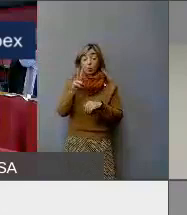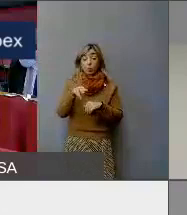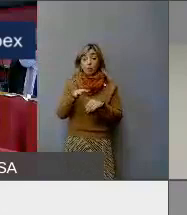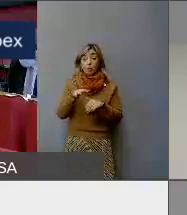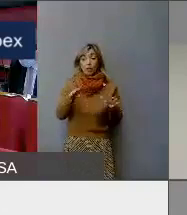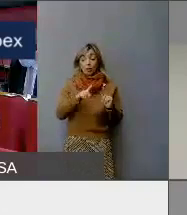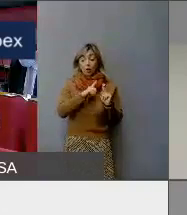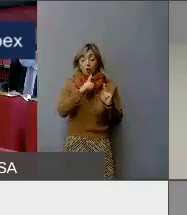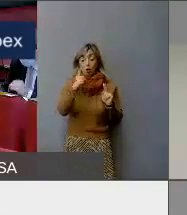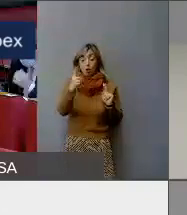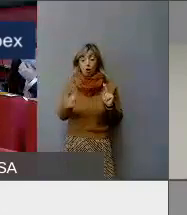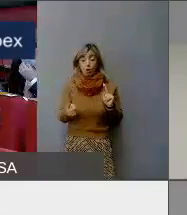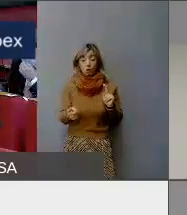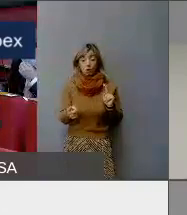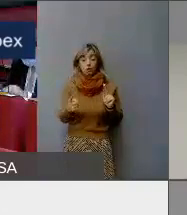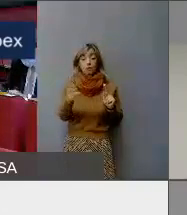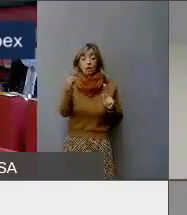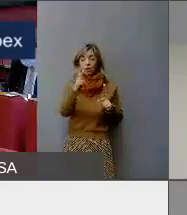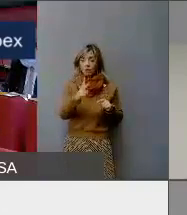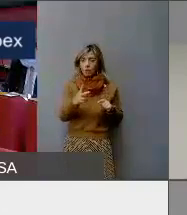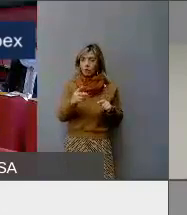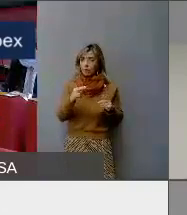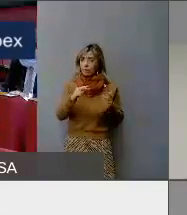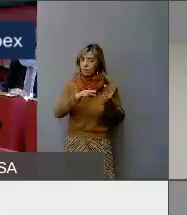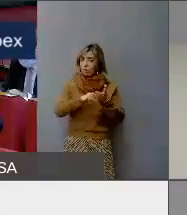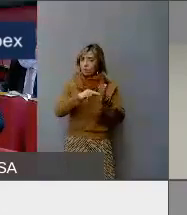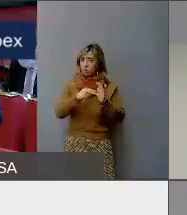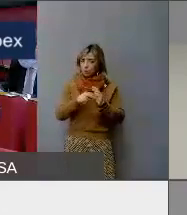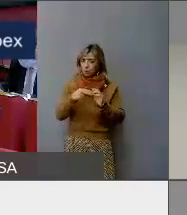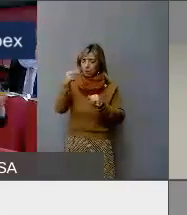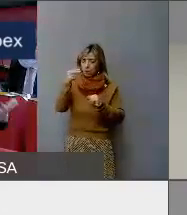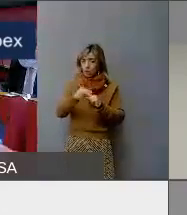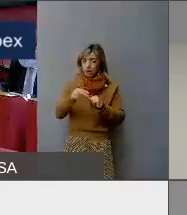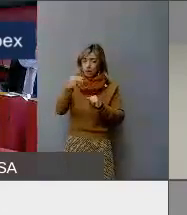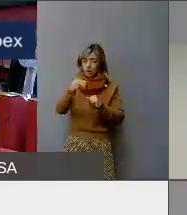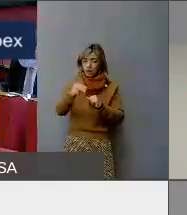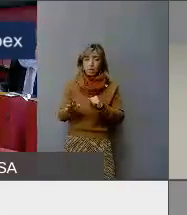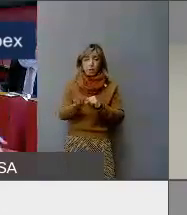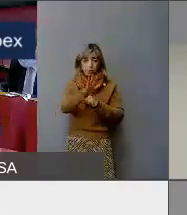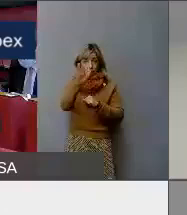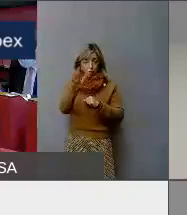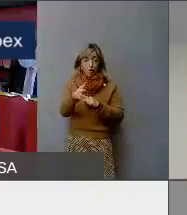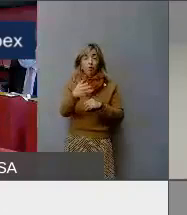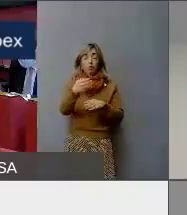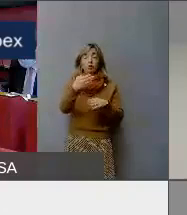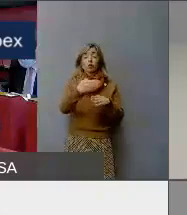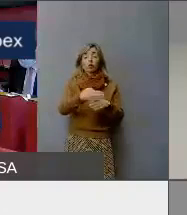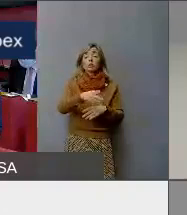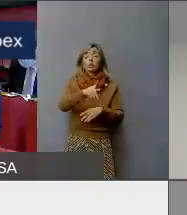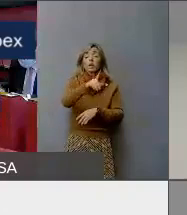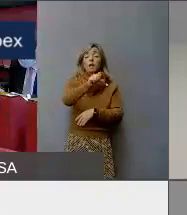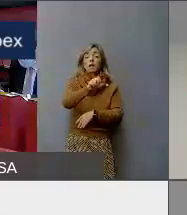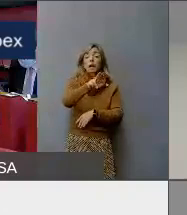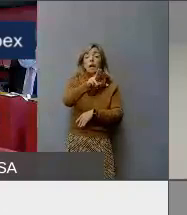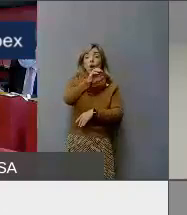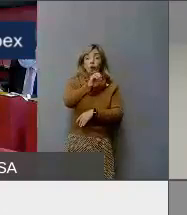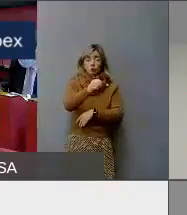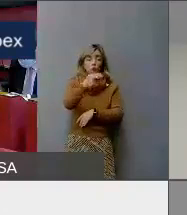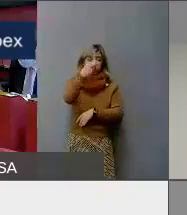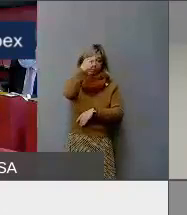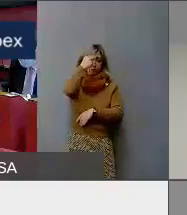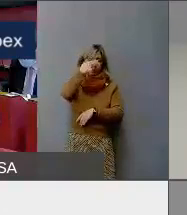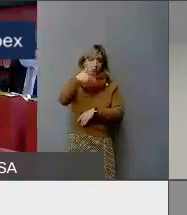per chi ha un pochino più anziana di aula come la consigliera lauro si ricorderà lo sempre posto a tutti gli assessori anche e del centrosinistra cioè